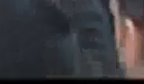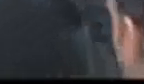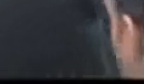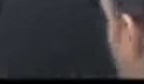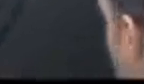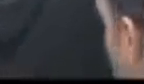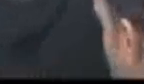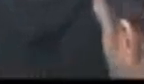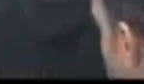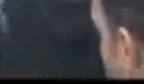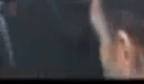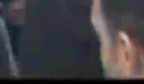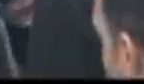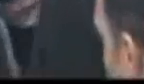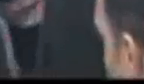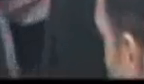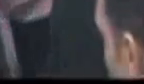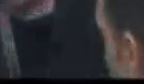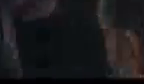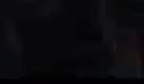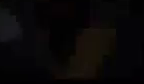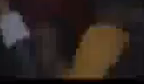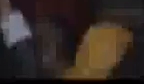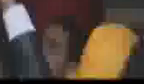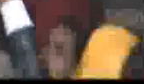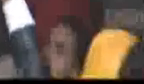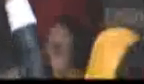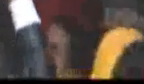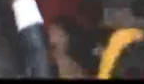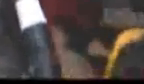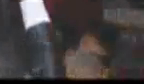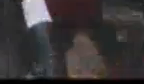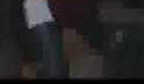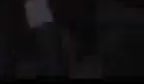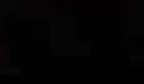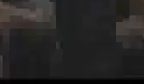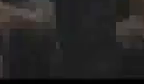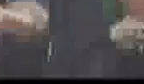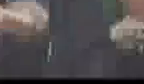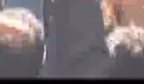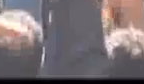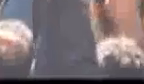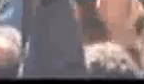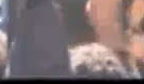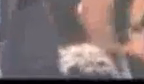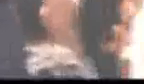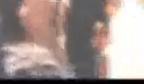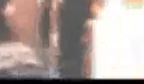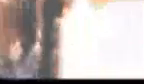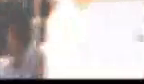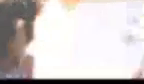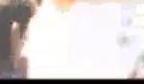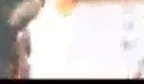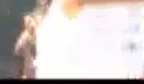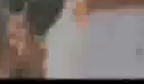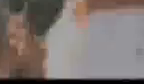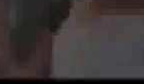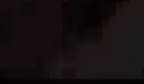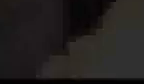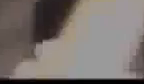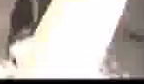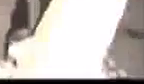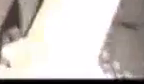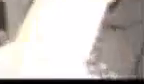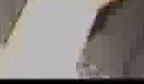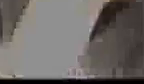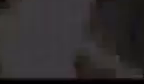بلادي يا بلادي أنا بحبك، يا بلادي يا